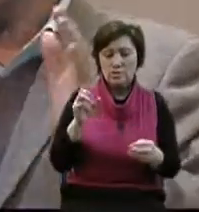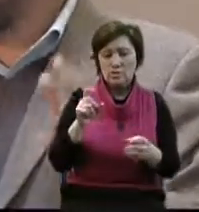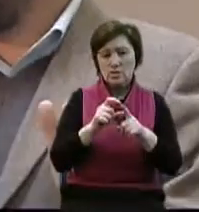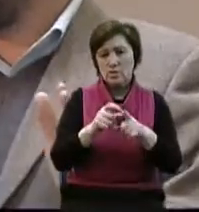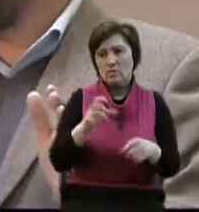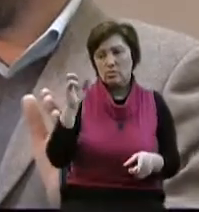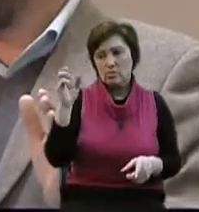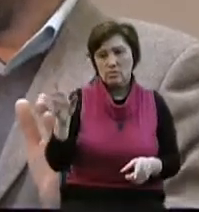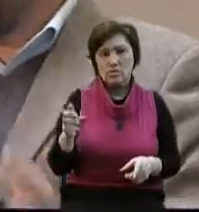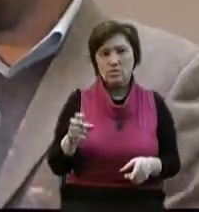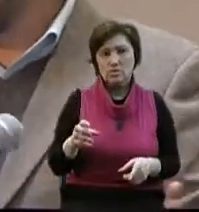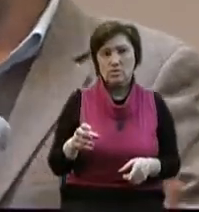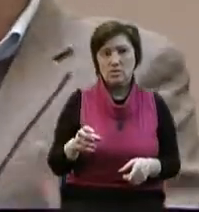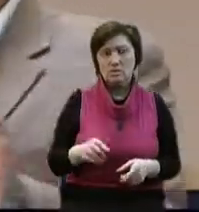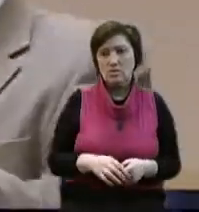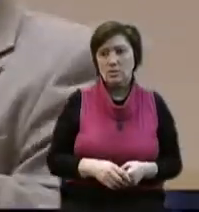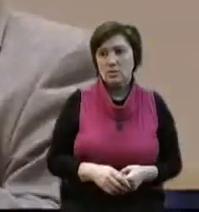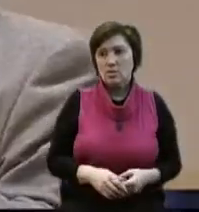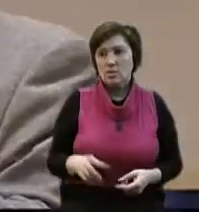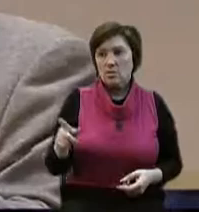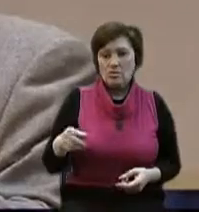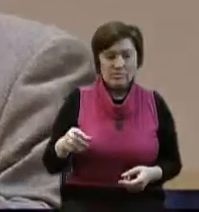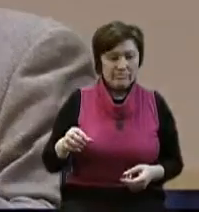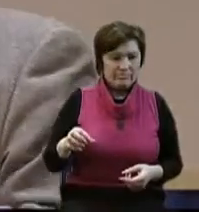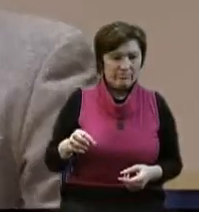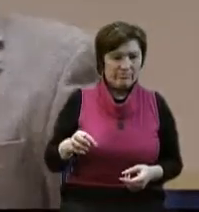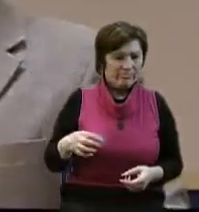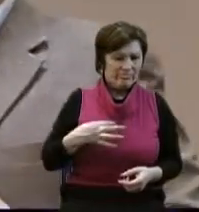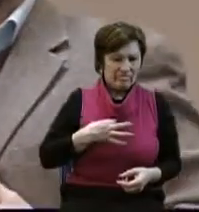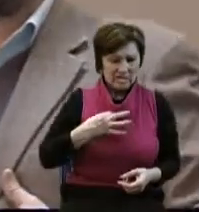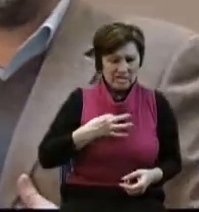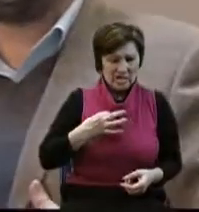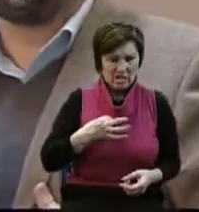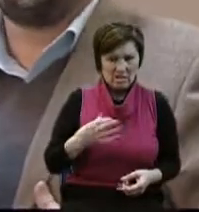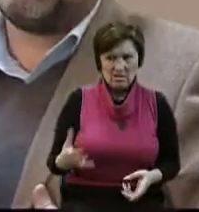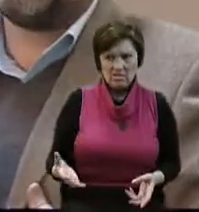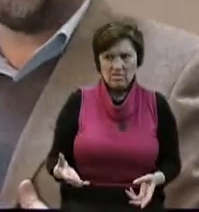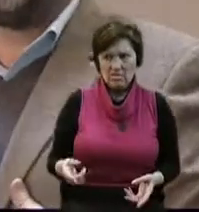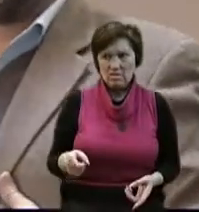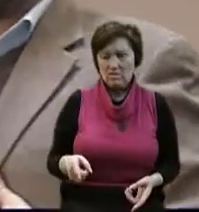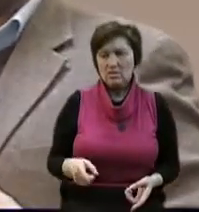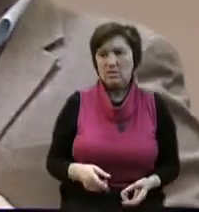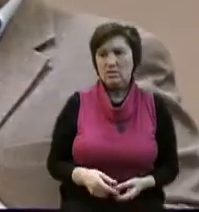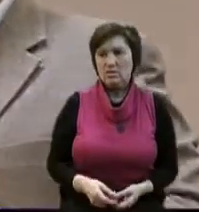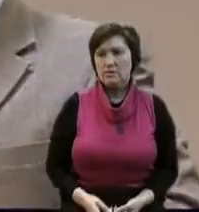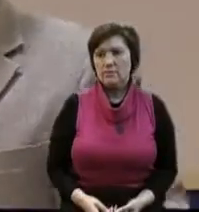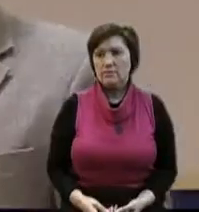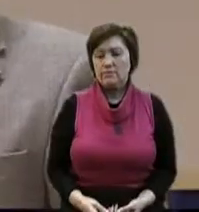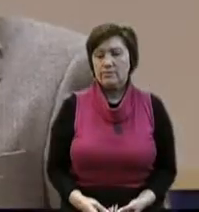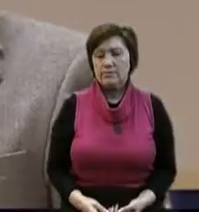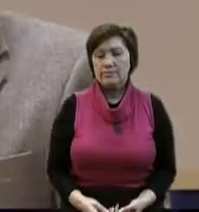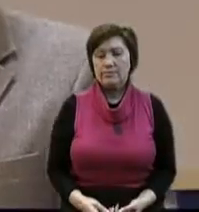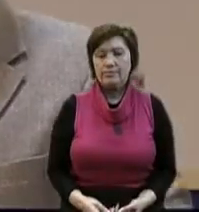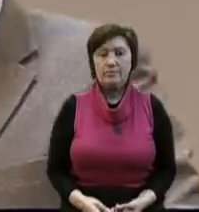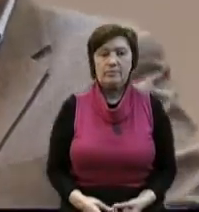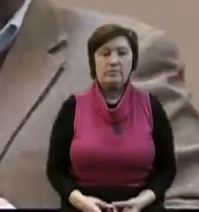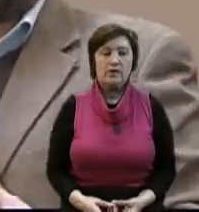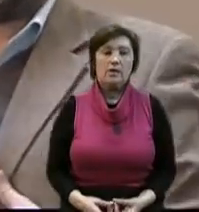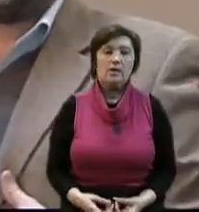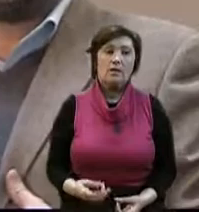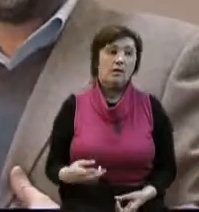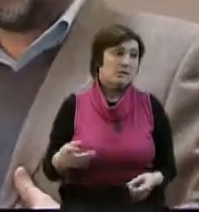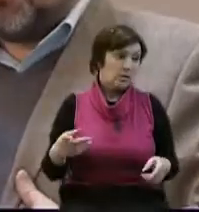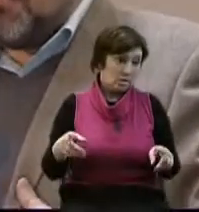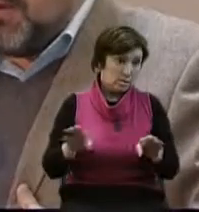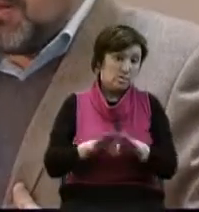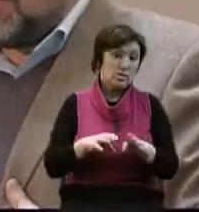или с Писанием. Он игнорировал этим. И, конечно же, тем самым он показал и пример, в том числе и нам